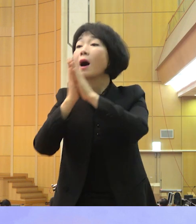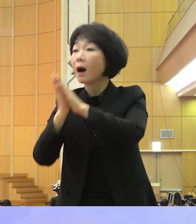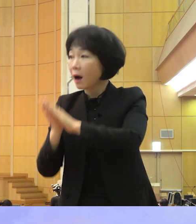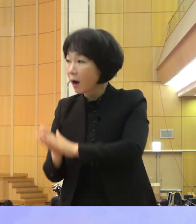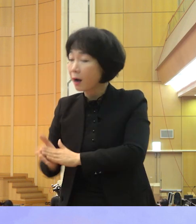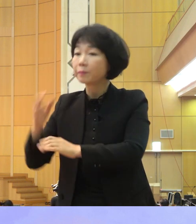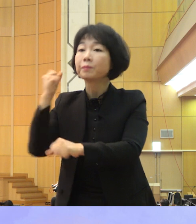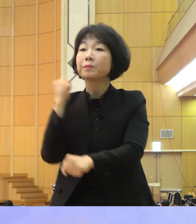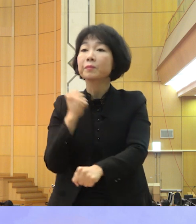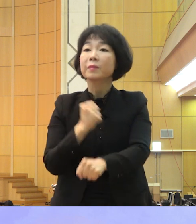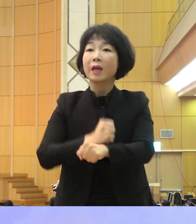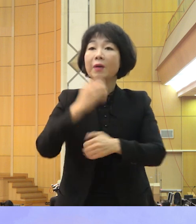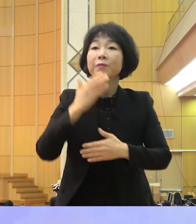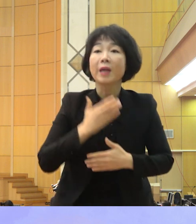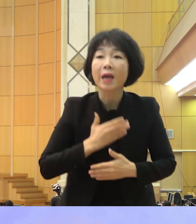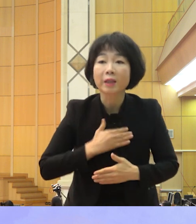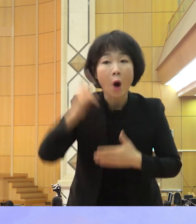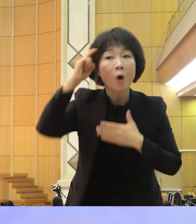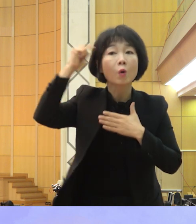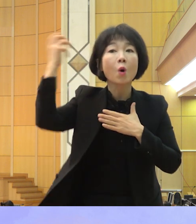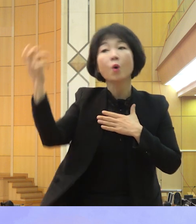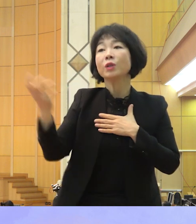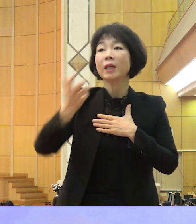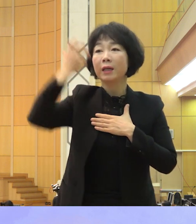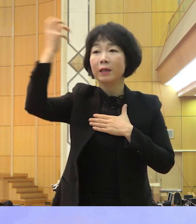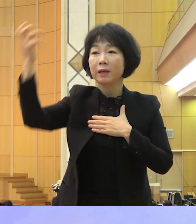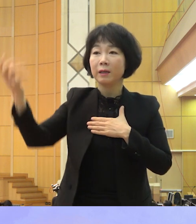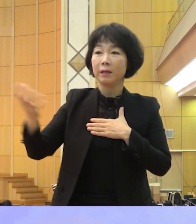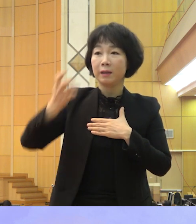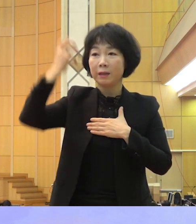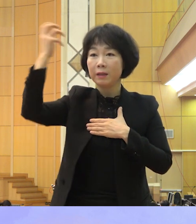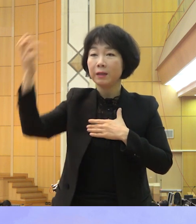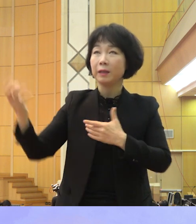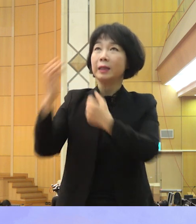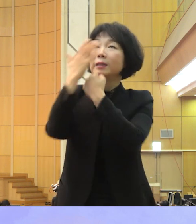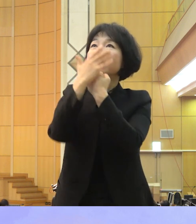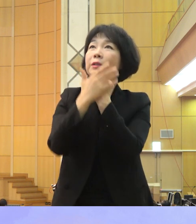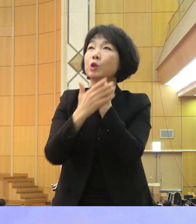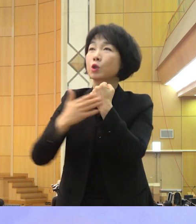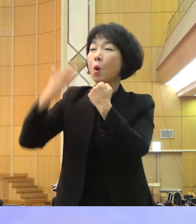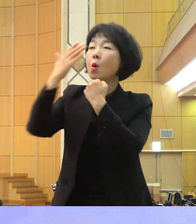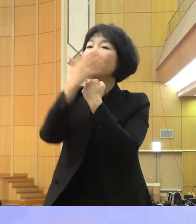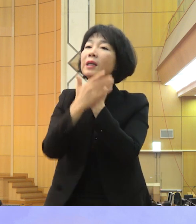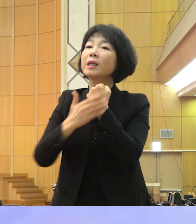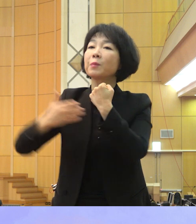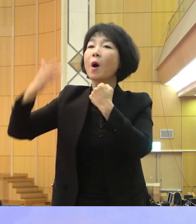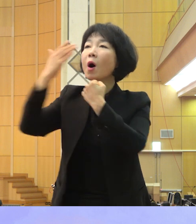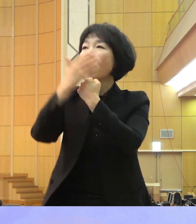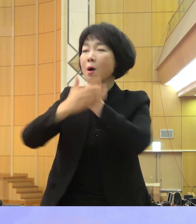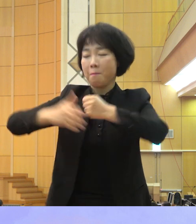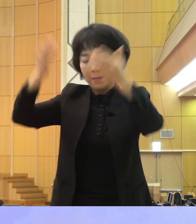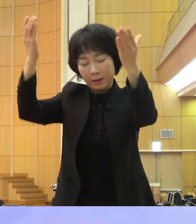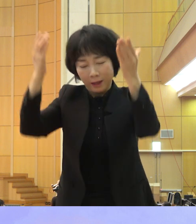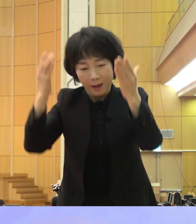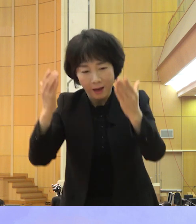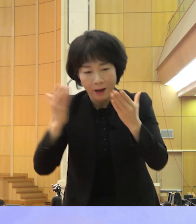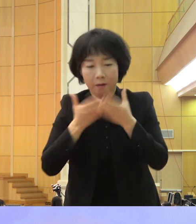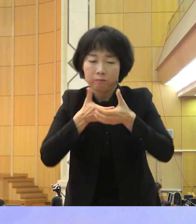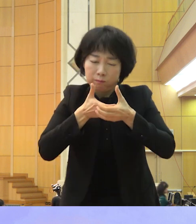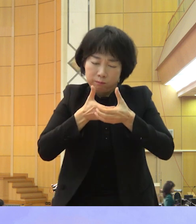와. 내 영혼이 은총 입어, 내 영혼이 은총